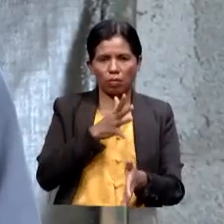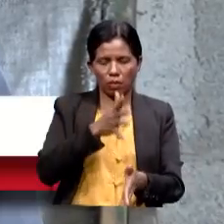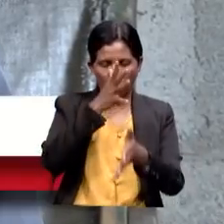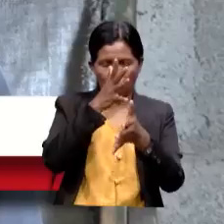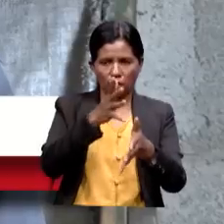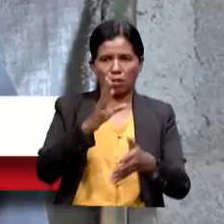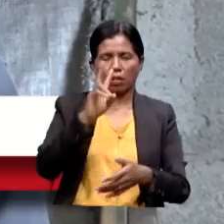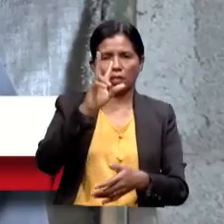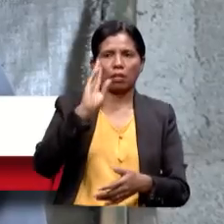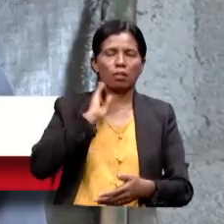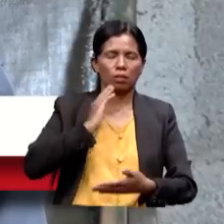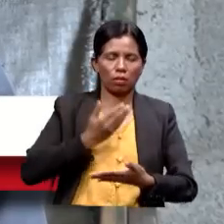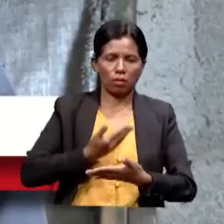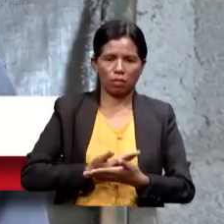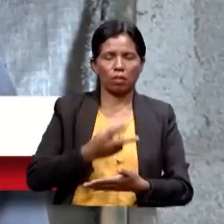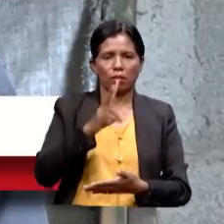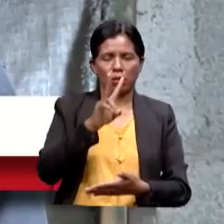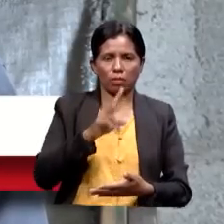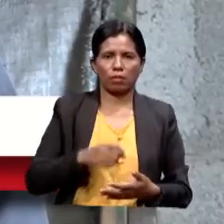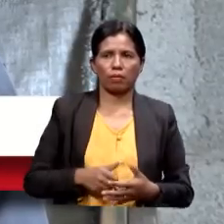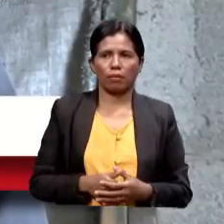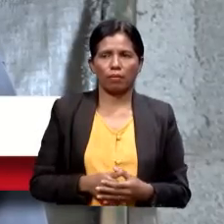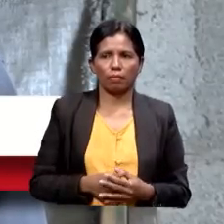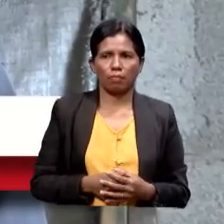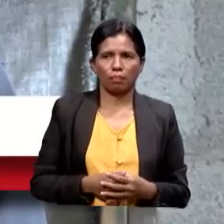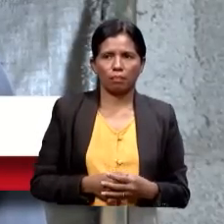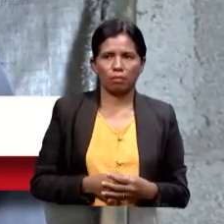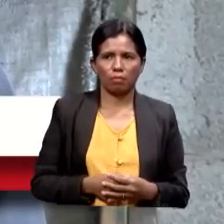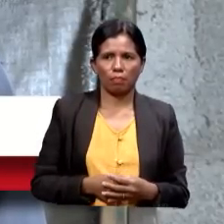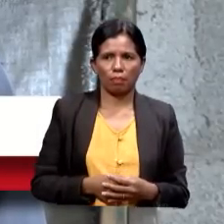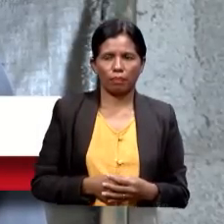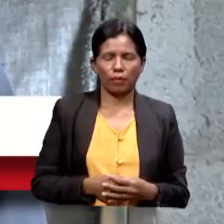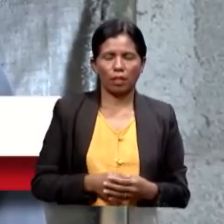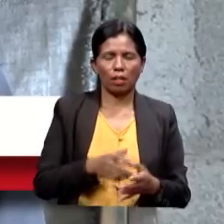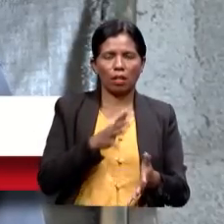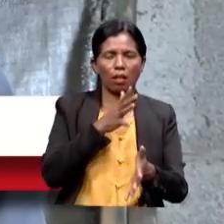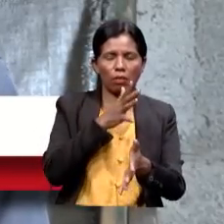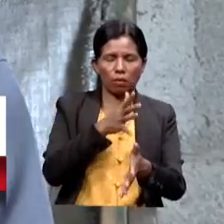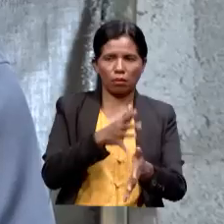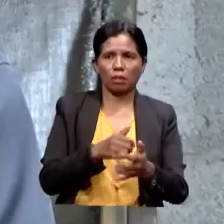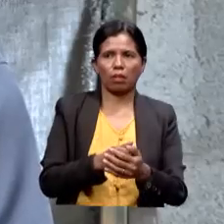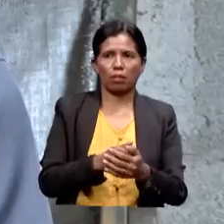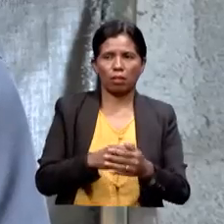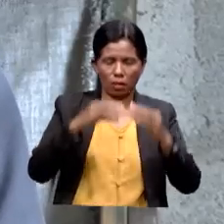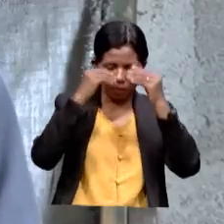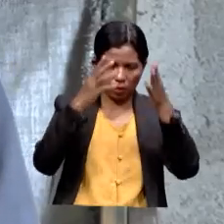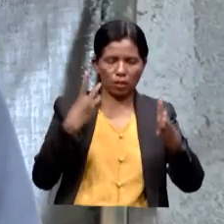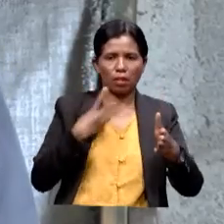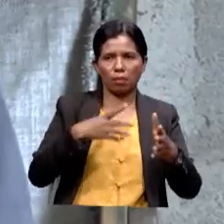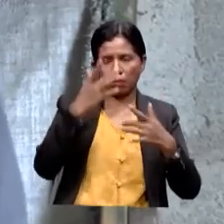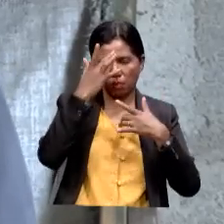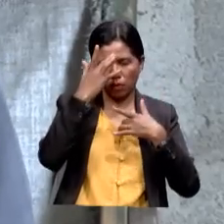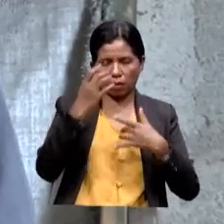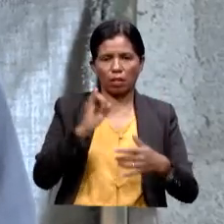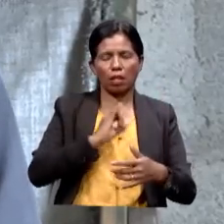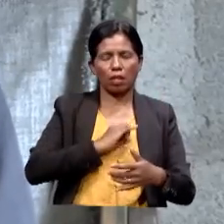Avô ser nem ruo, lavar nem ruo né. Então, talvez avô mai apresentar aí pa, mestre a mim mora sotu. Hau atu osan sosai